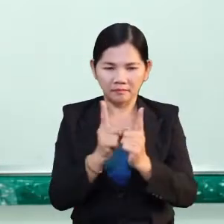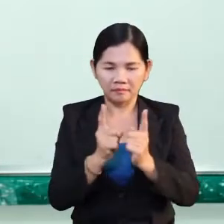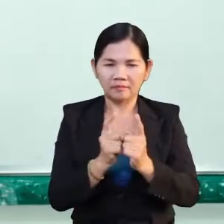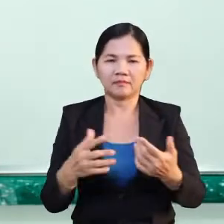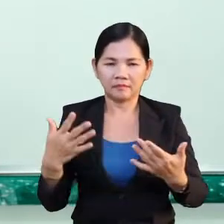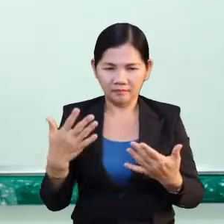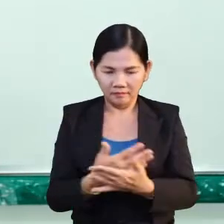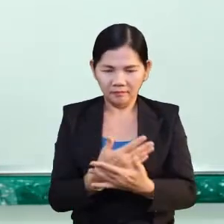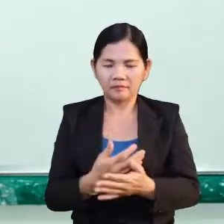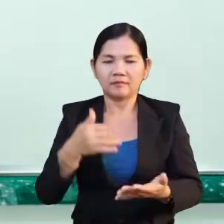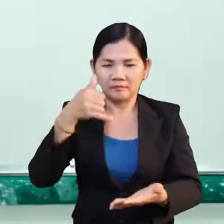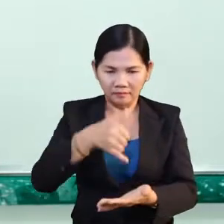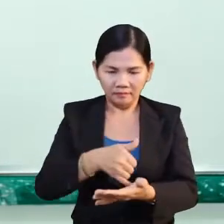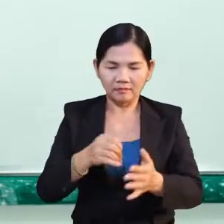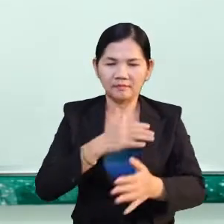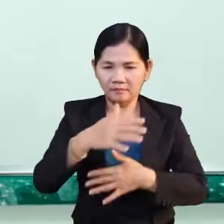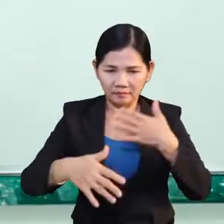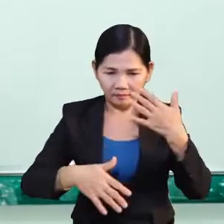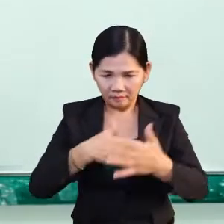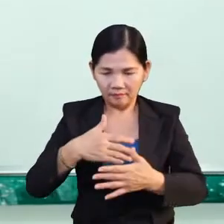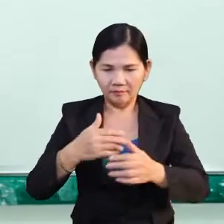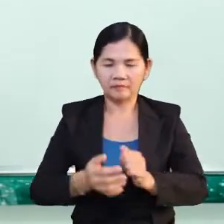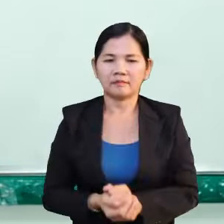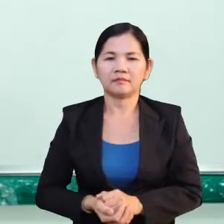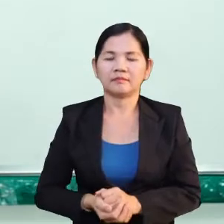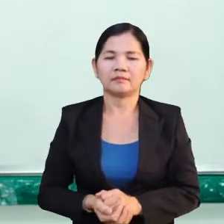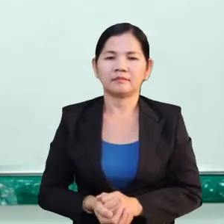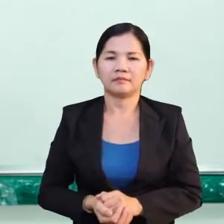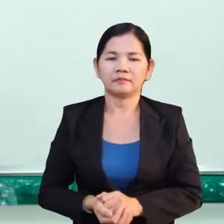ជា ថ្មី តា ថ្ងៃ នេះ កូន កូន សុខ សប្បាយ ជា ទេ